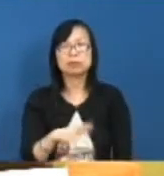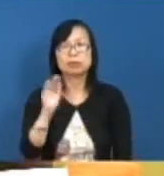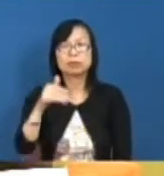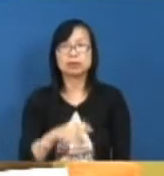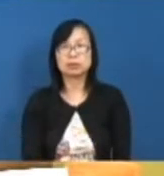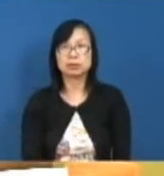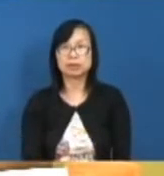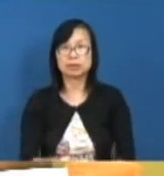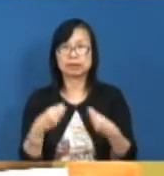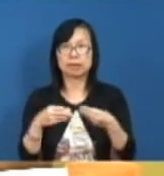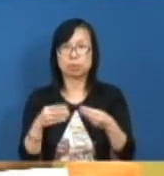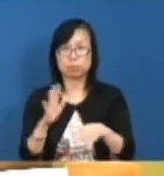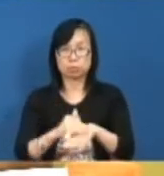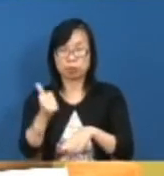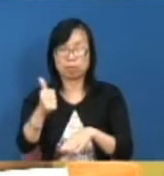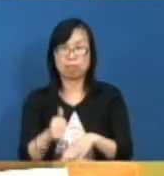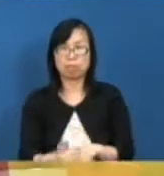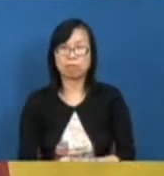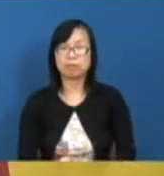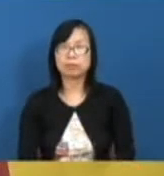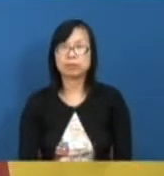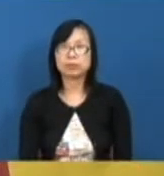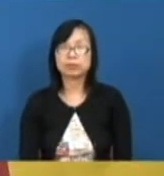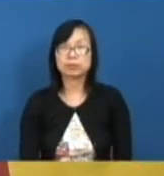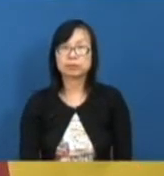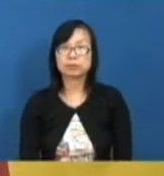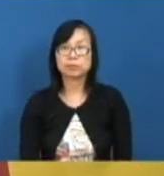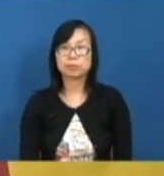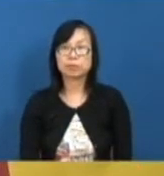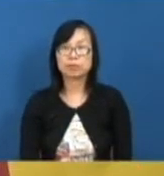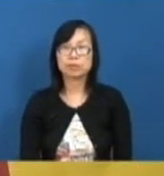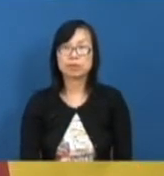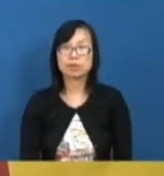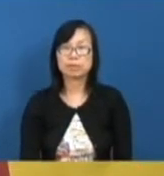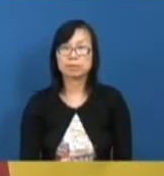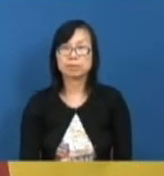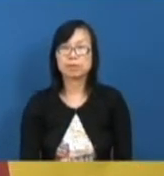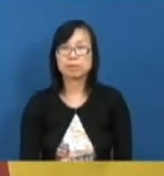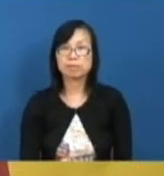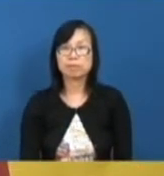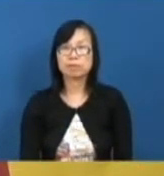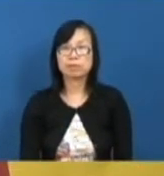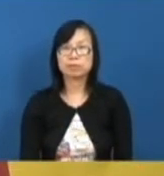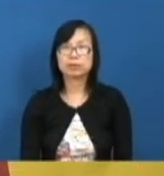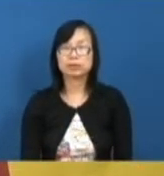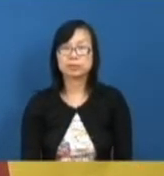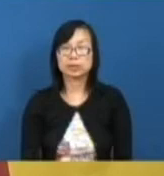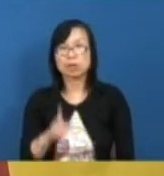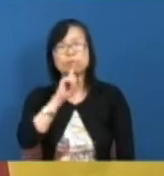你教書咁叻， 係咩？ 咁你話張文光，咁你點解支持六四啊？何俊仁，你支持